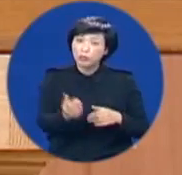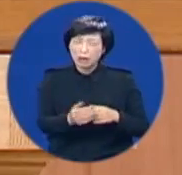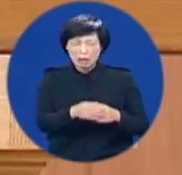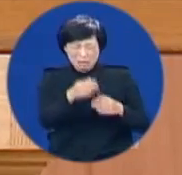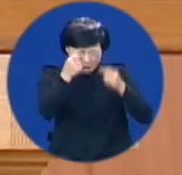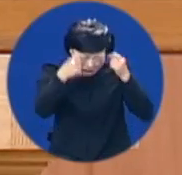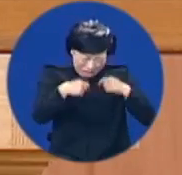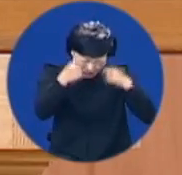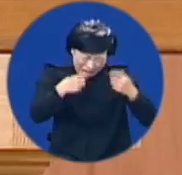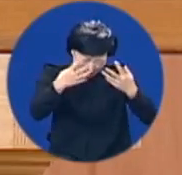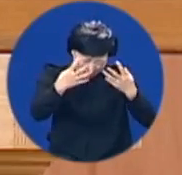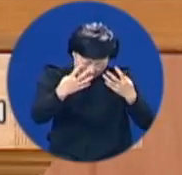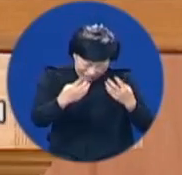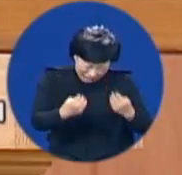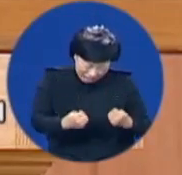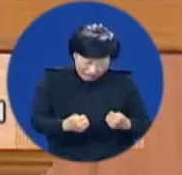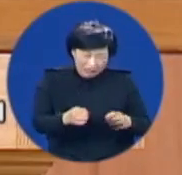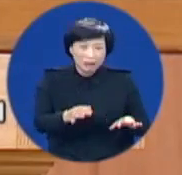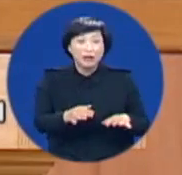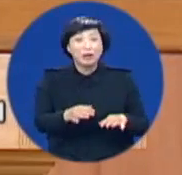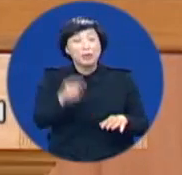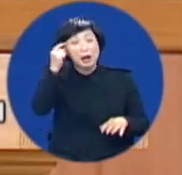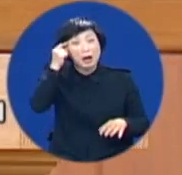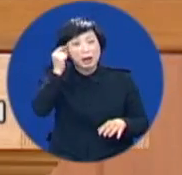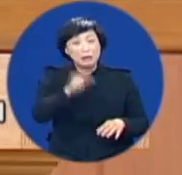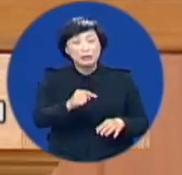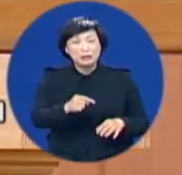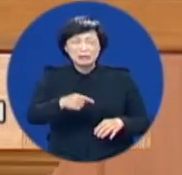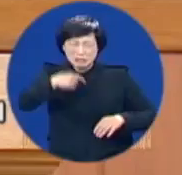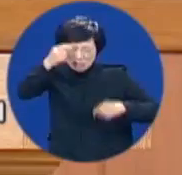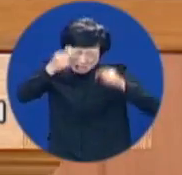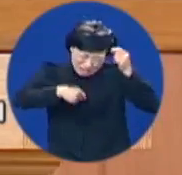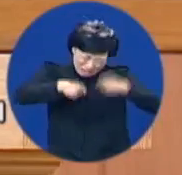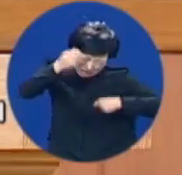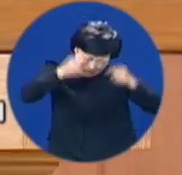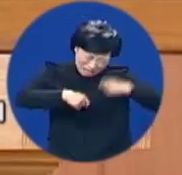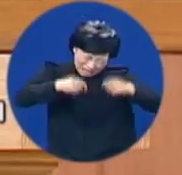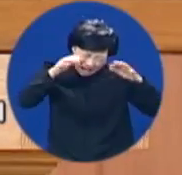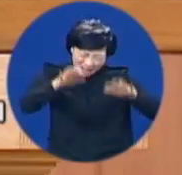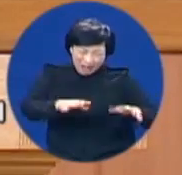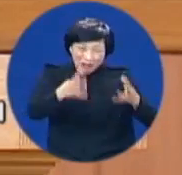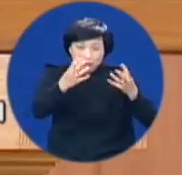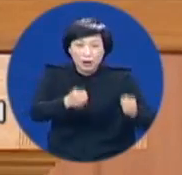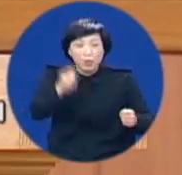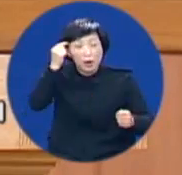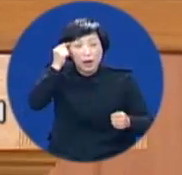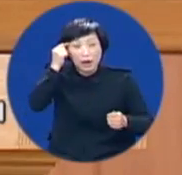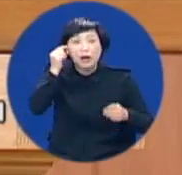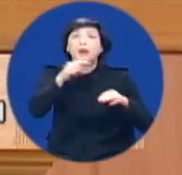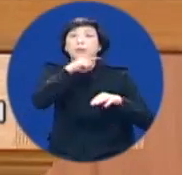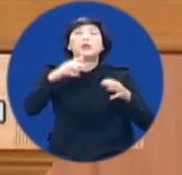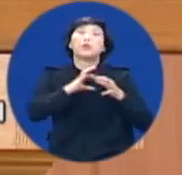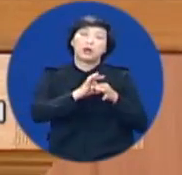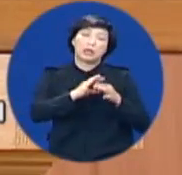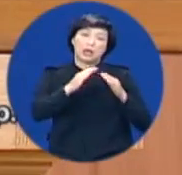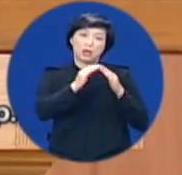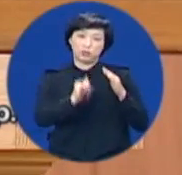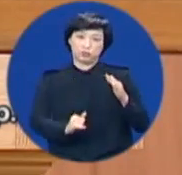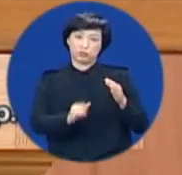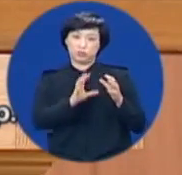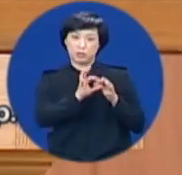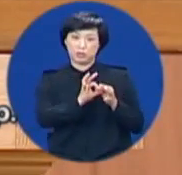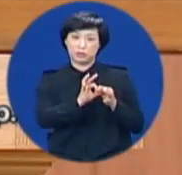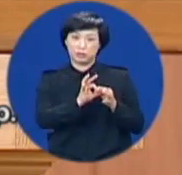아니요. 몸을 쏟아 통곡하며 울어요. 이게 피해 가족에 가까울 만큼이요.